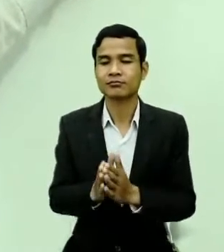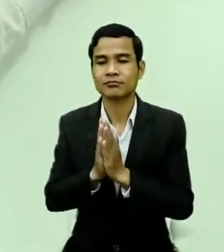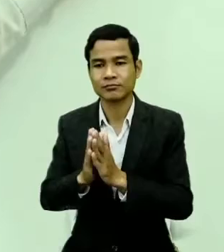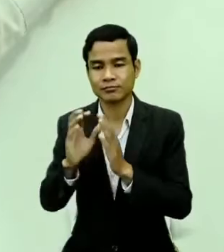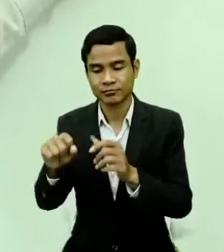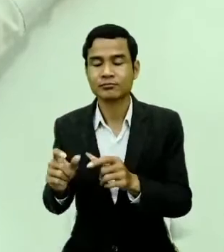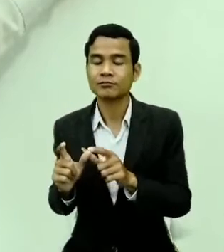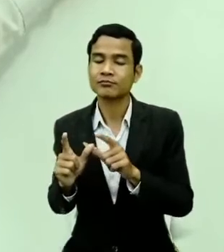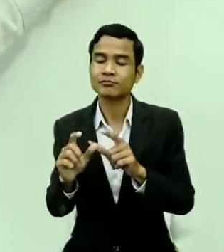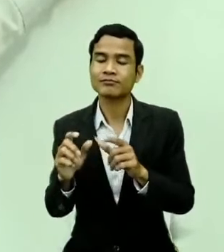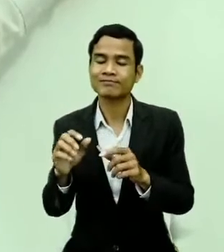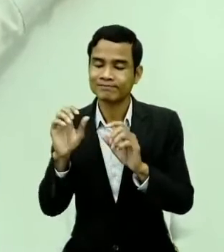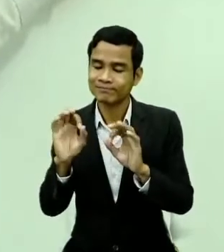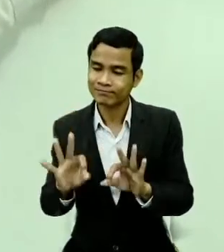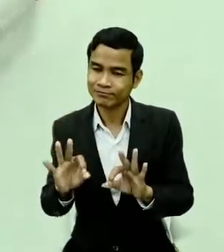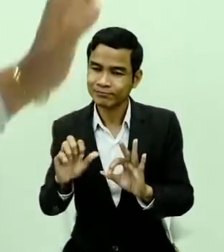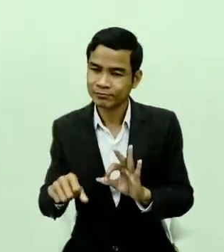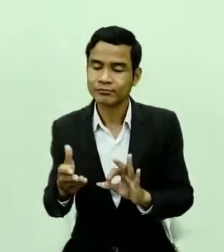nâng ao dương thế